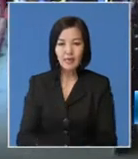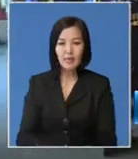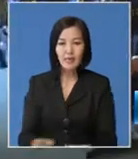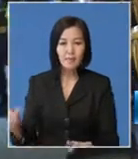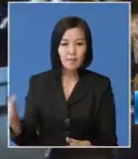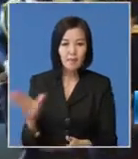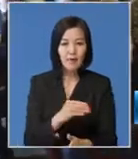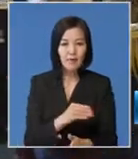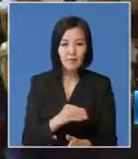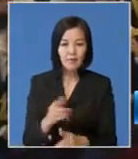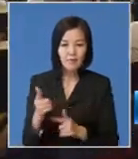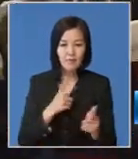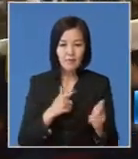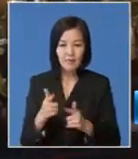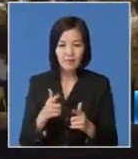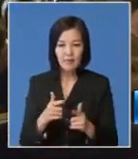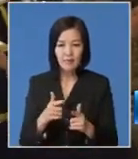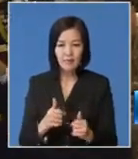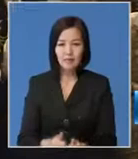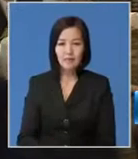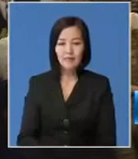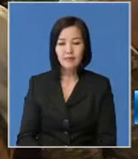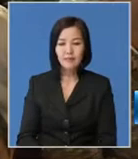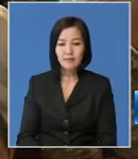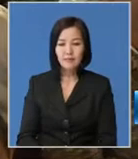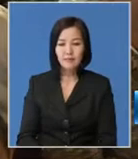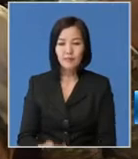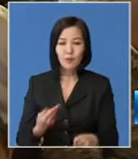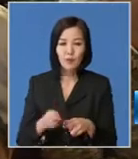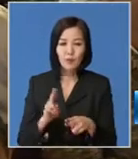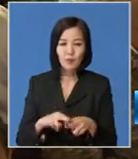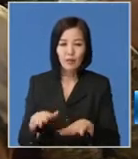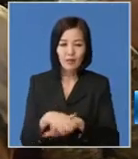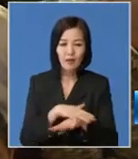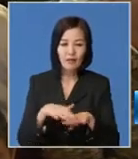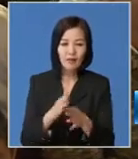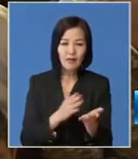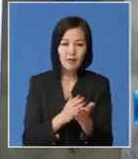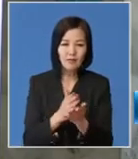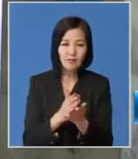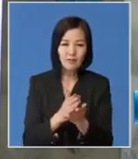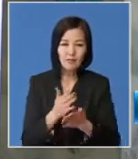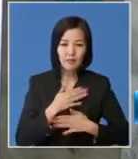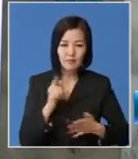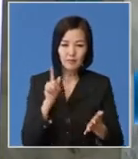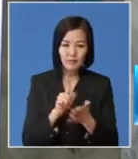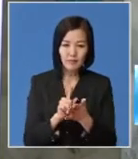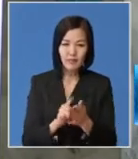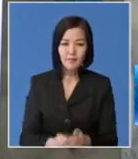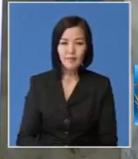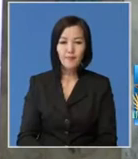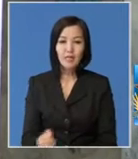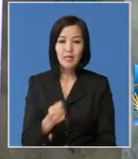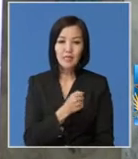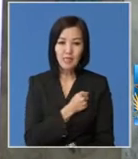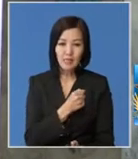келген жағдайға сақадай саймыз дейді мұндағы сарбаздар мен сардарлар. Өйткені елге қызмет ерге міндет. Солдаттарымыз